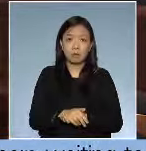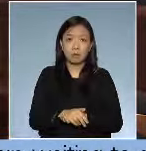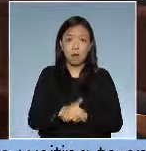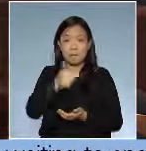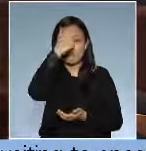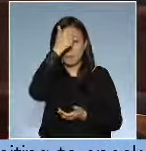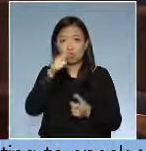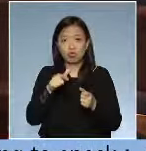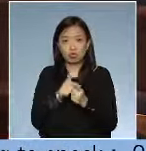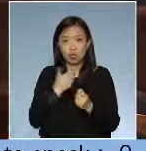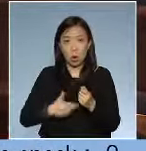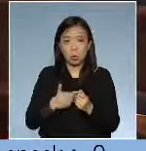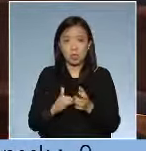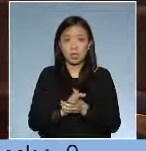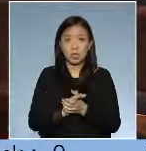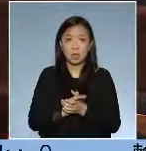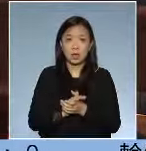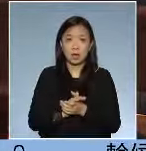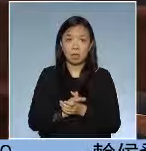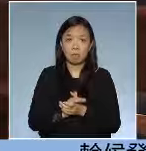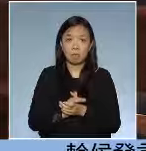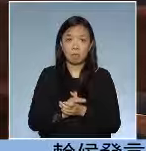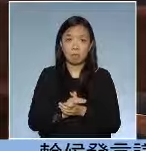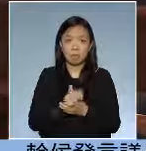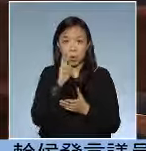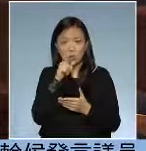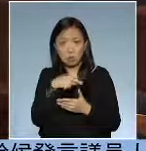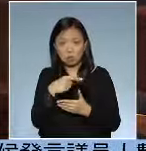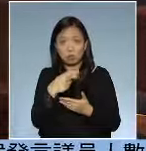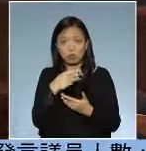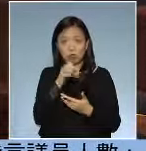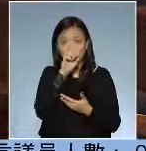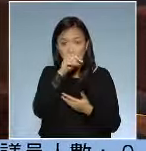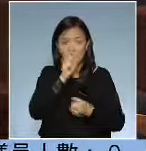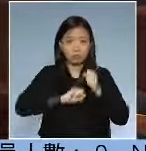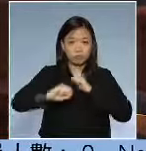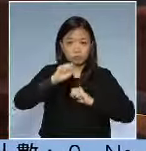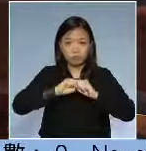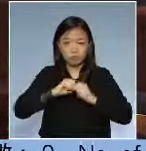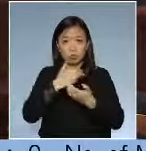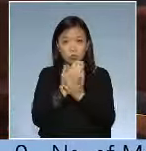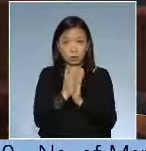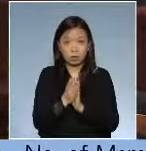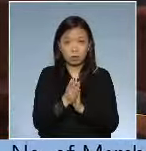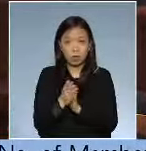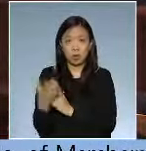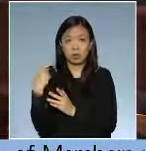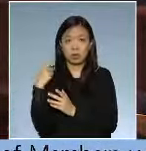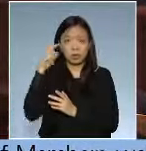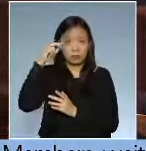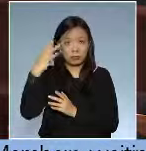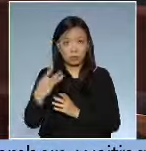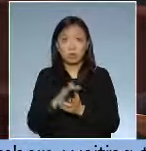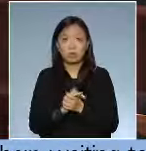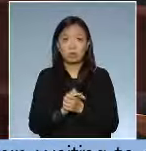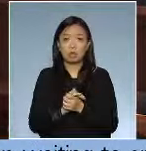明，好似佢哋所做嘅每一個行為、所講嘅每一句説話，好似呢幾日嘅拉布